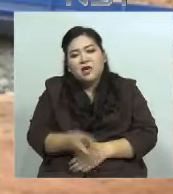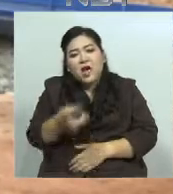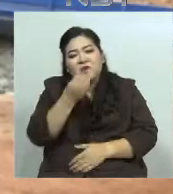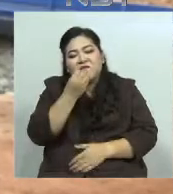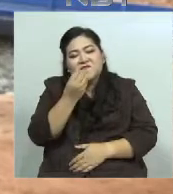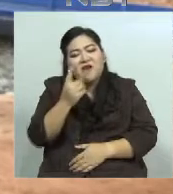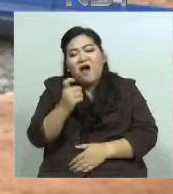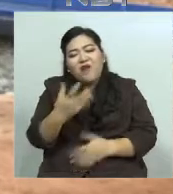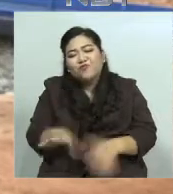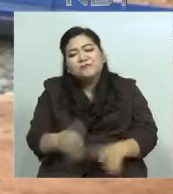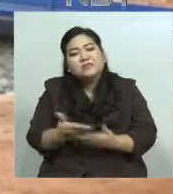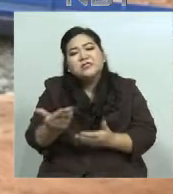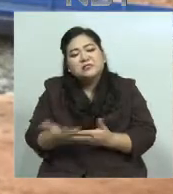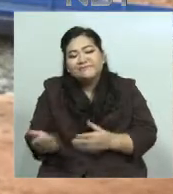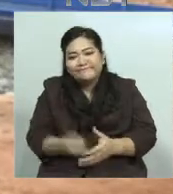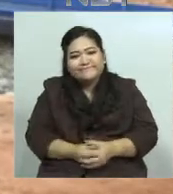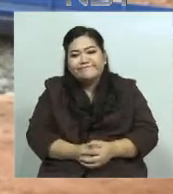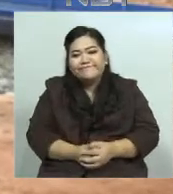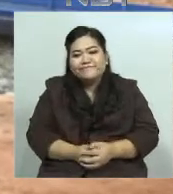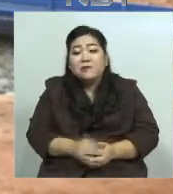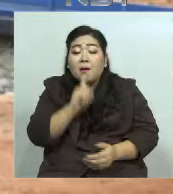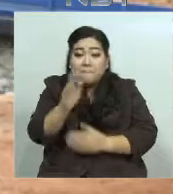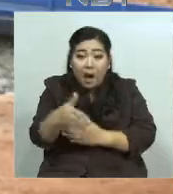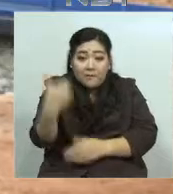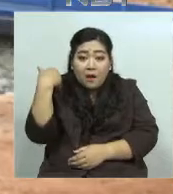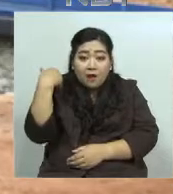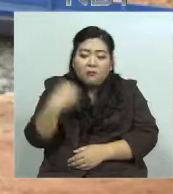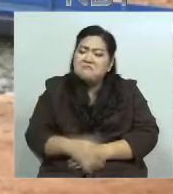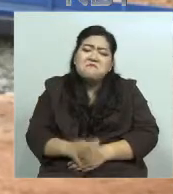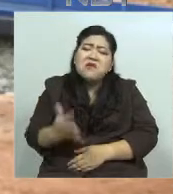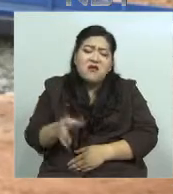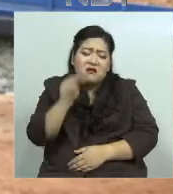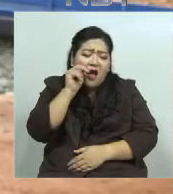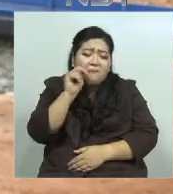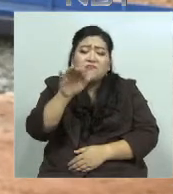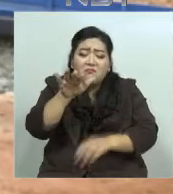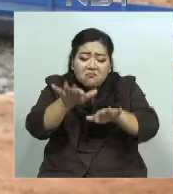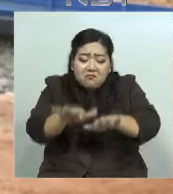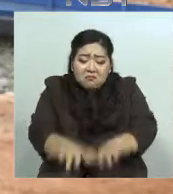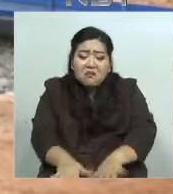กับป่าเป็นยังไงครับ นะป่าก็มันก็น้อยลงแล้วน้ำมันน้อย